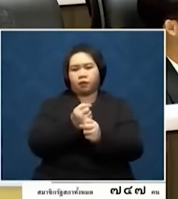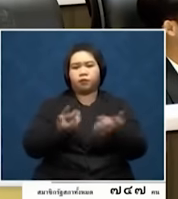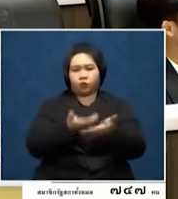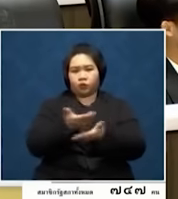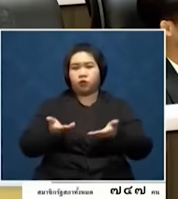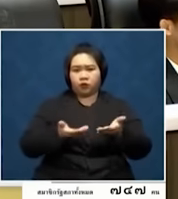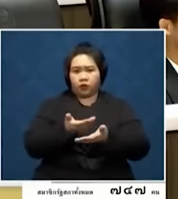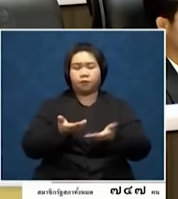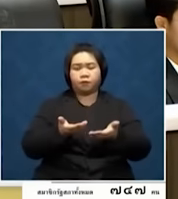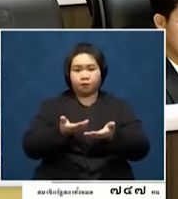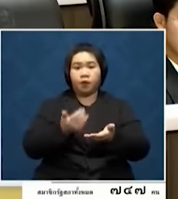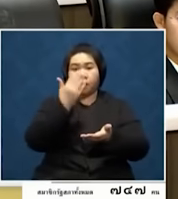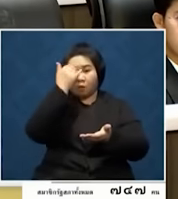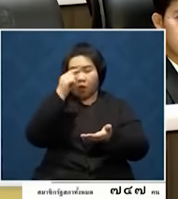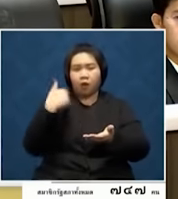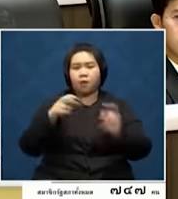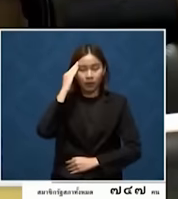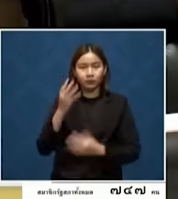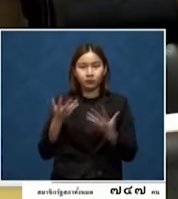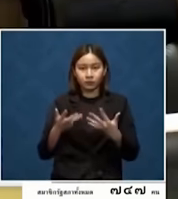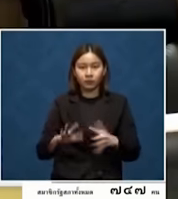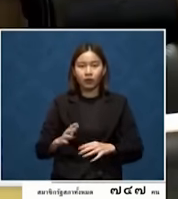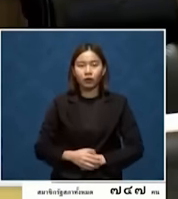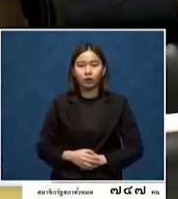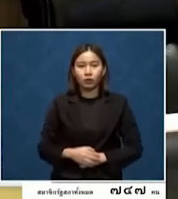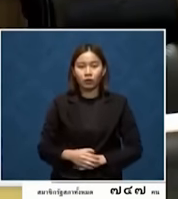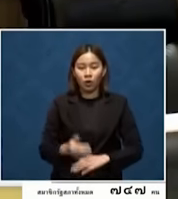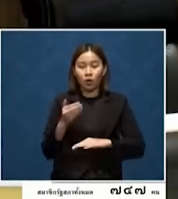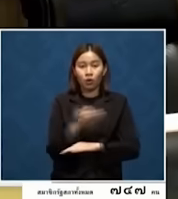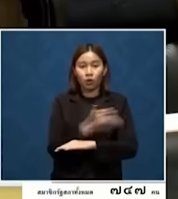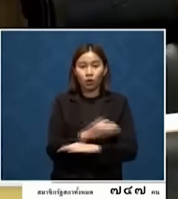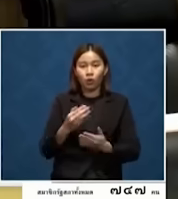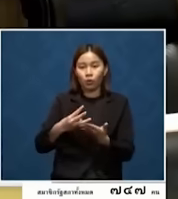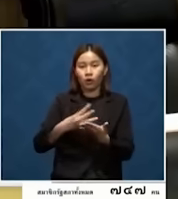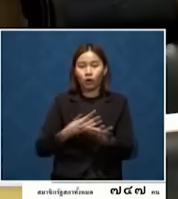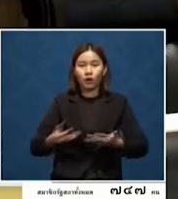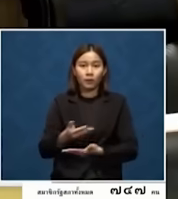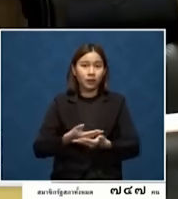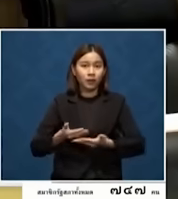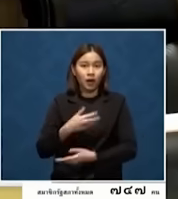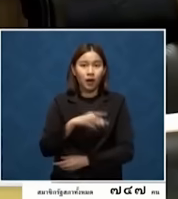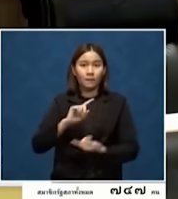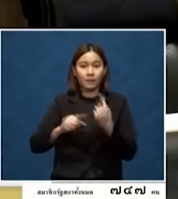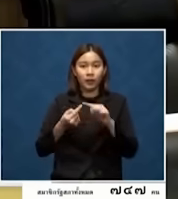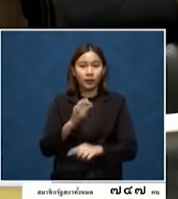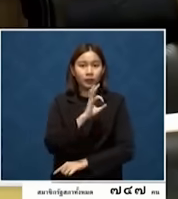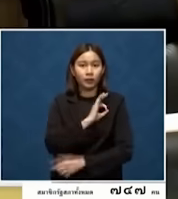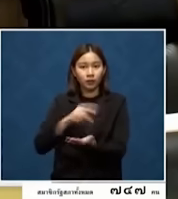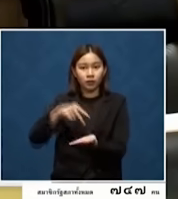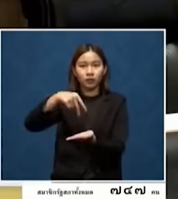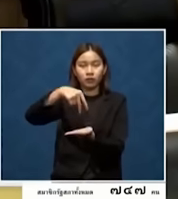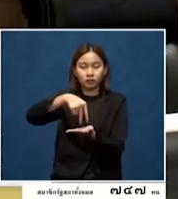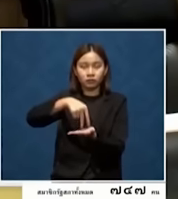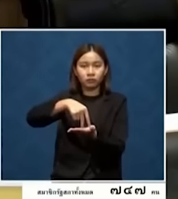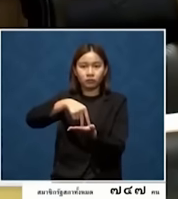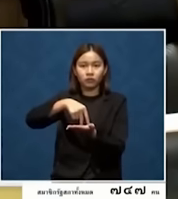ยทางก้าวไกล ใช่ ฮะคือวันเนี้ยท่านผู้ชมฮะวันเนี้ยเป็นวันที่ทางประธานวนอท่านนัดประชุมไว้อยู่แล้วเดิ